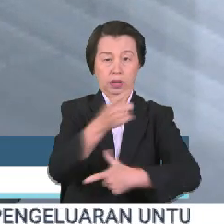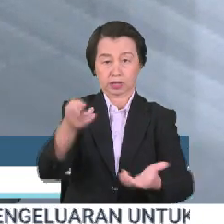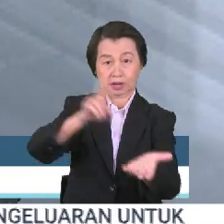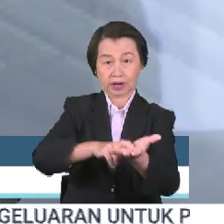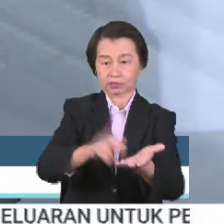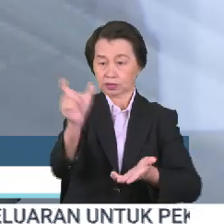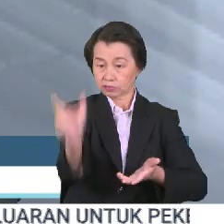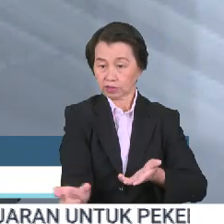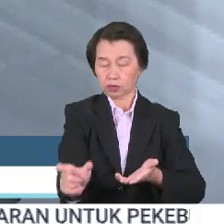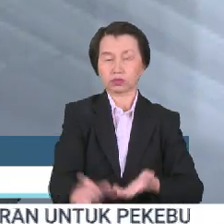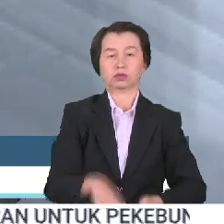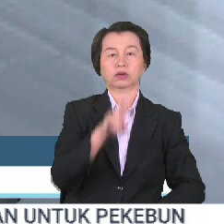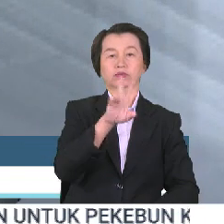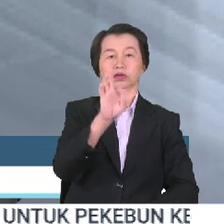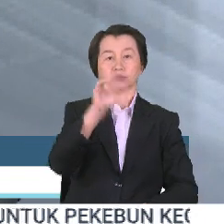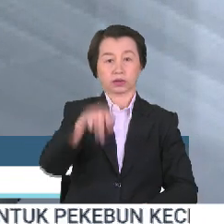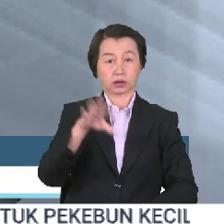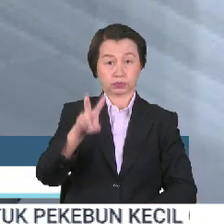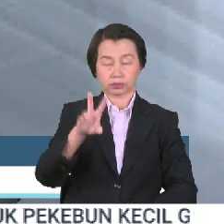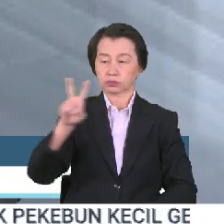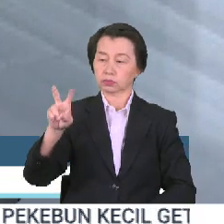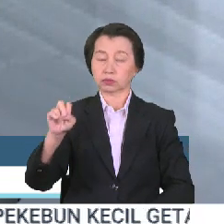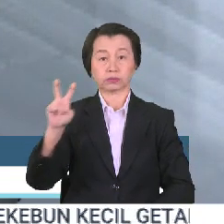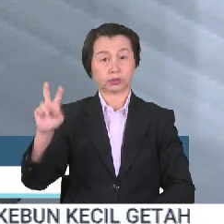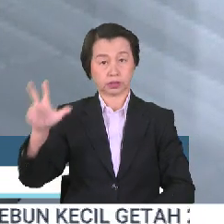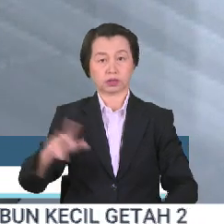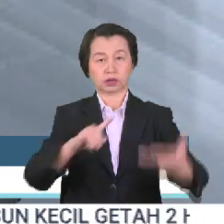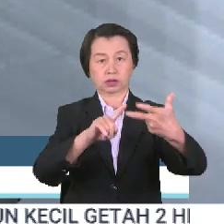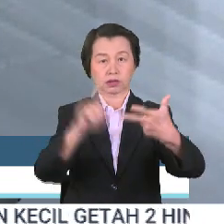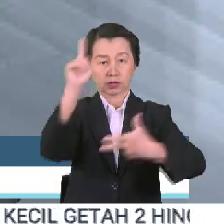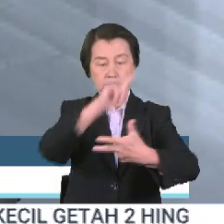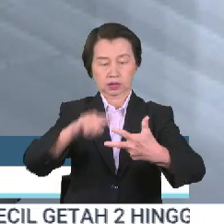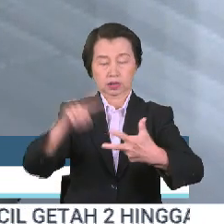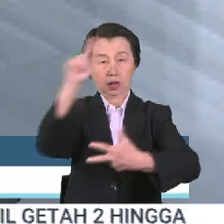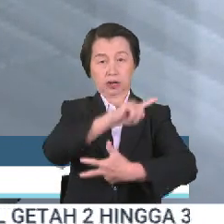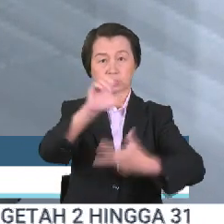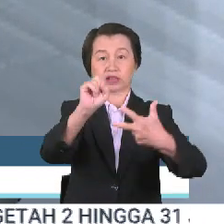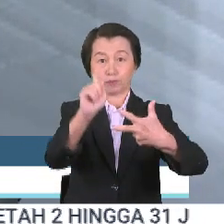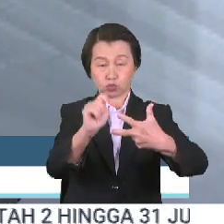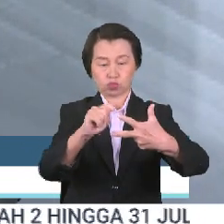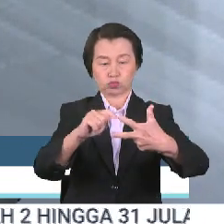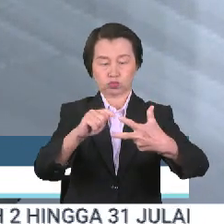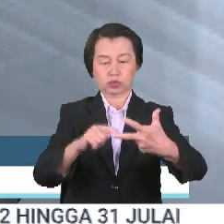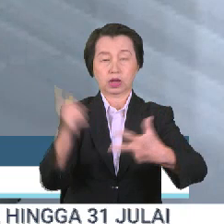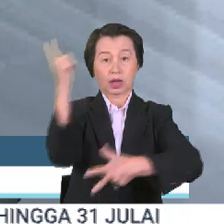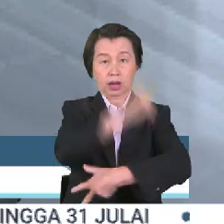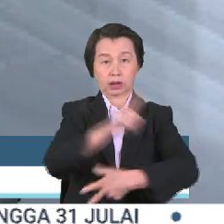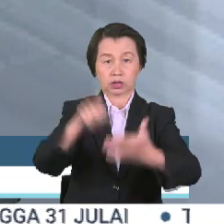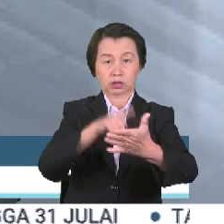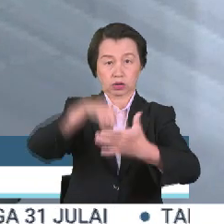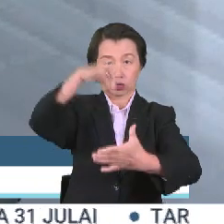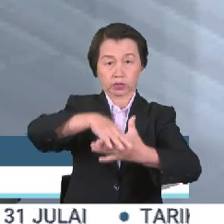calon 29 Julai 2023 hari Sabtu. Hari mengundi